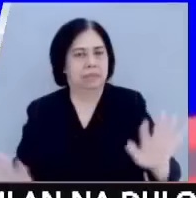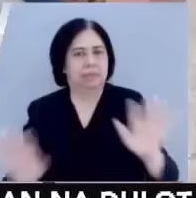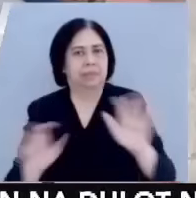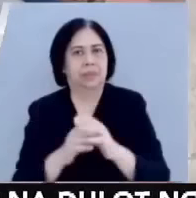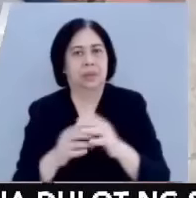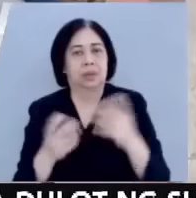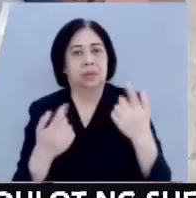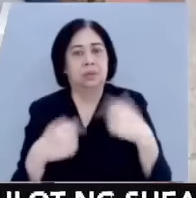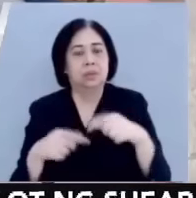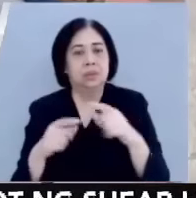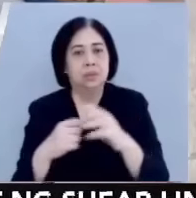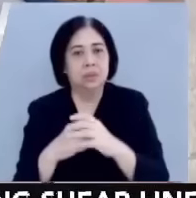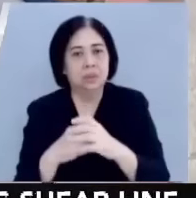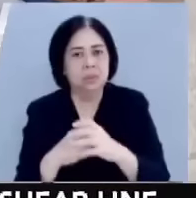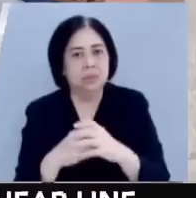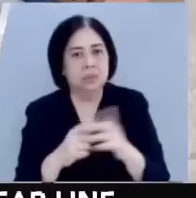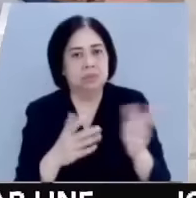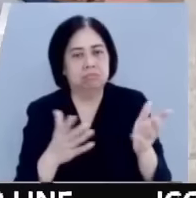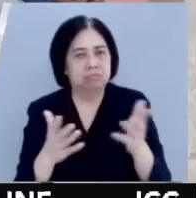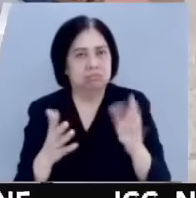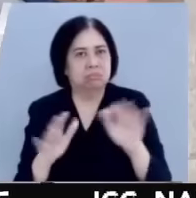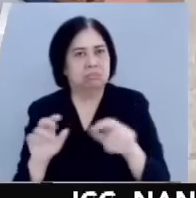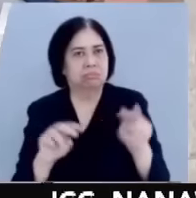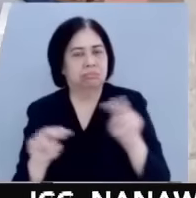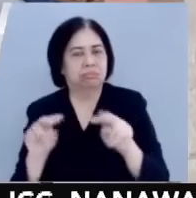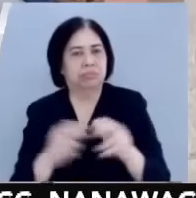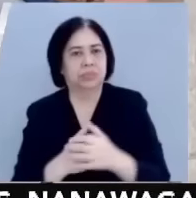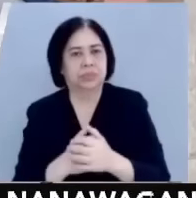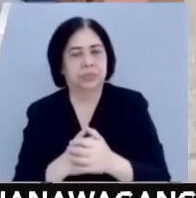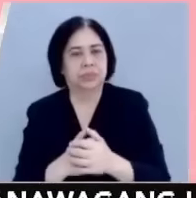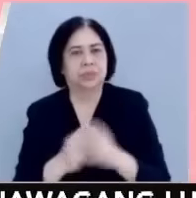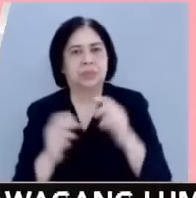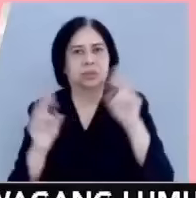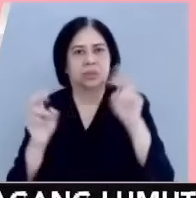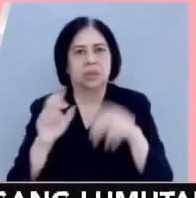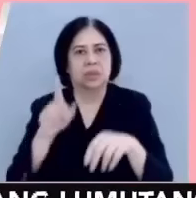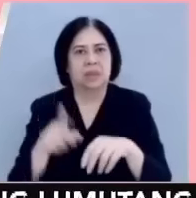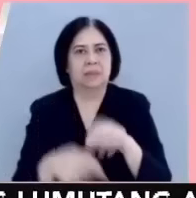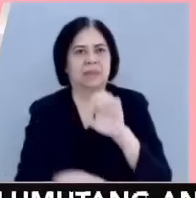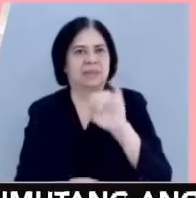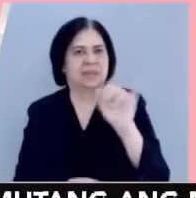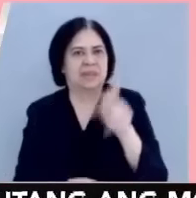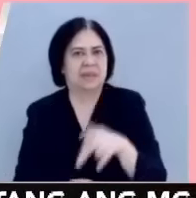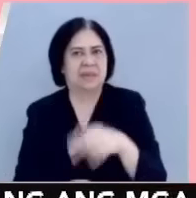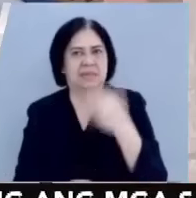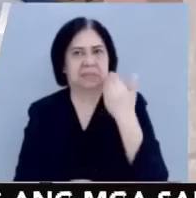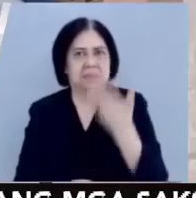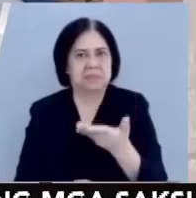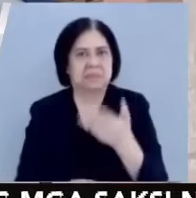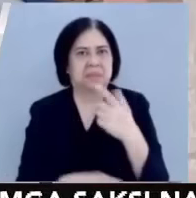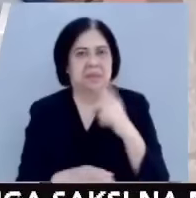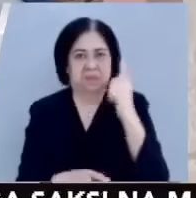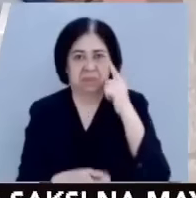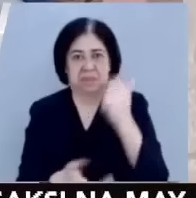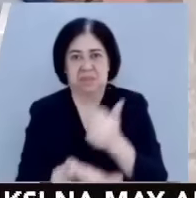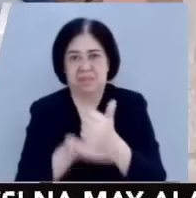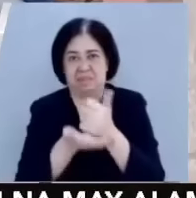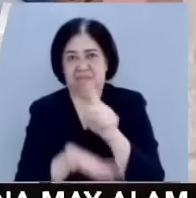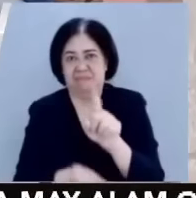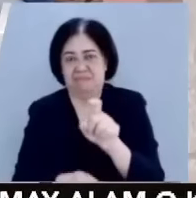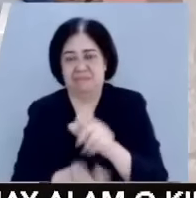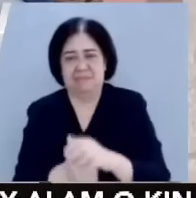port Ayun rin ang big weakness natin yung argumento na dapat may ejk may namamatay nakakatulong bang babawasan ng problema hindi